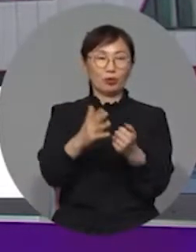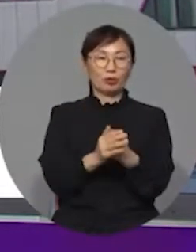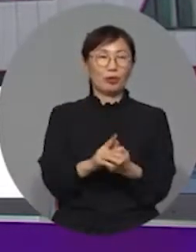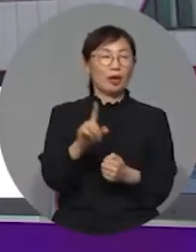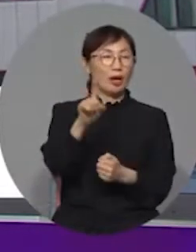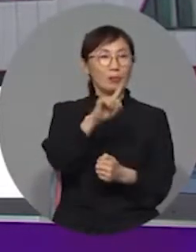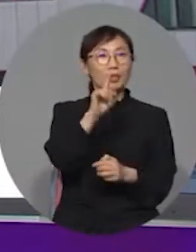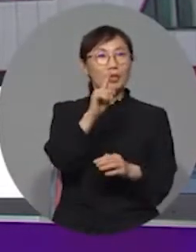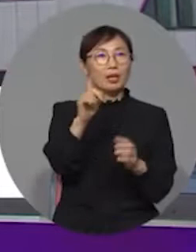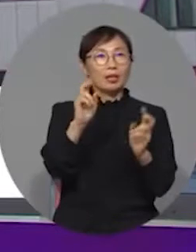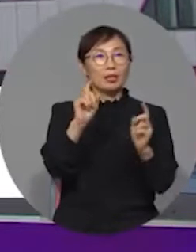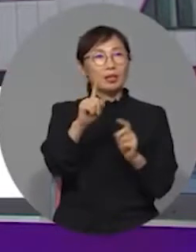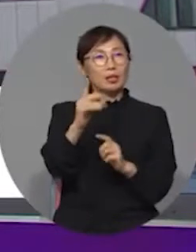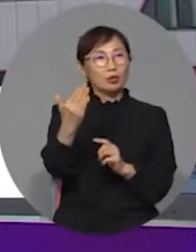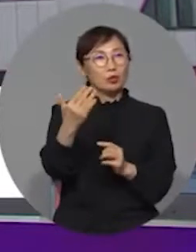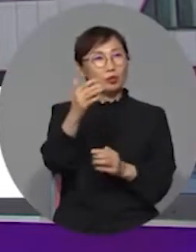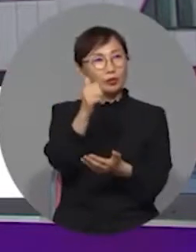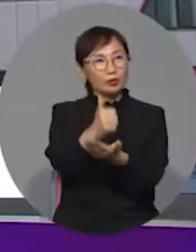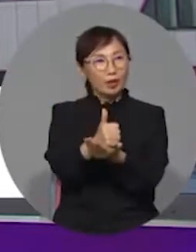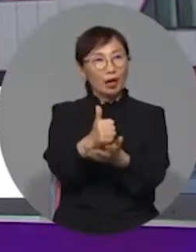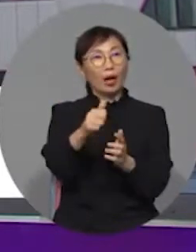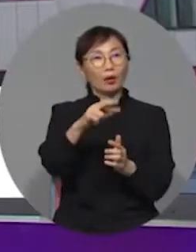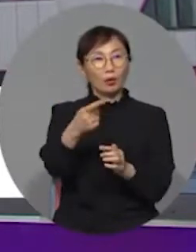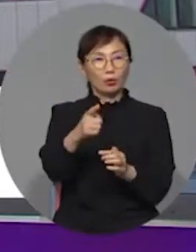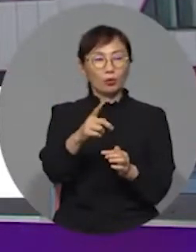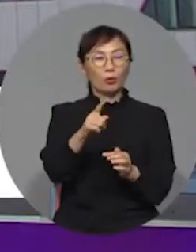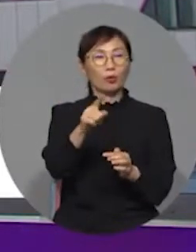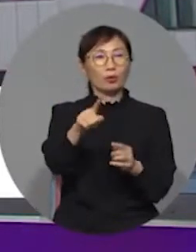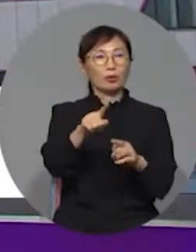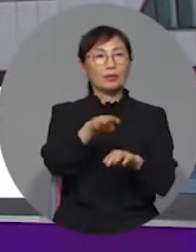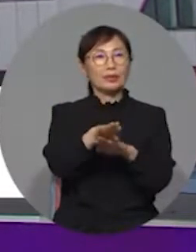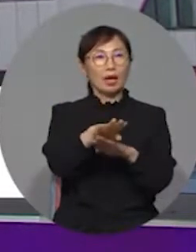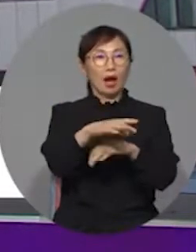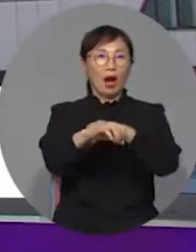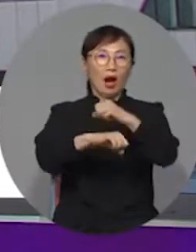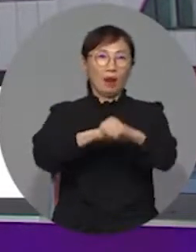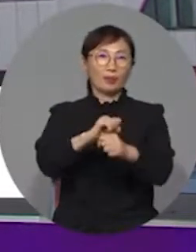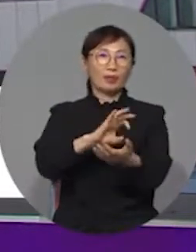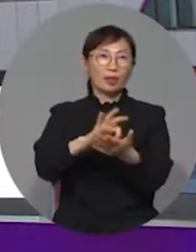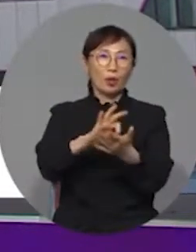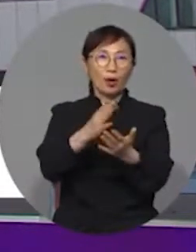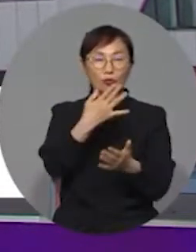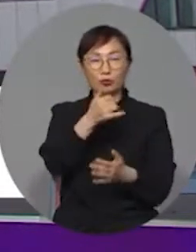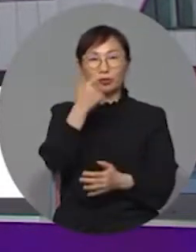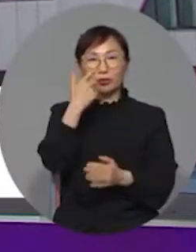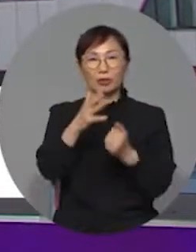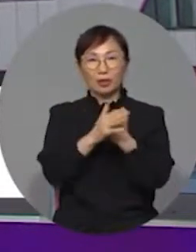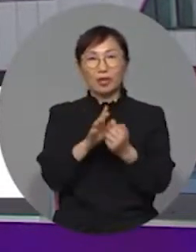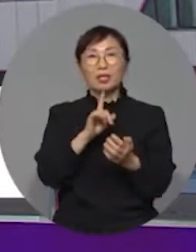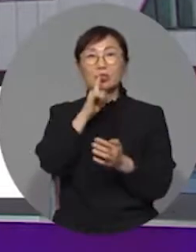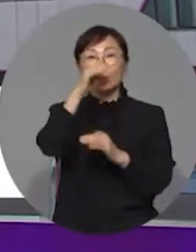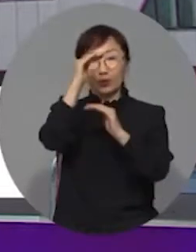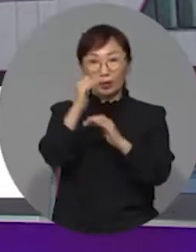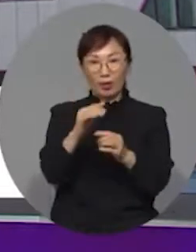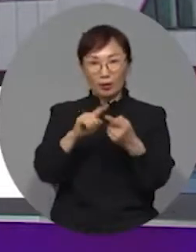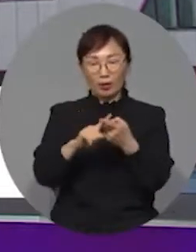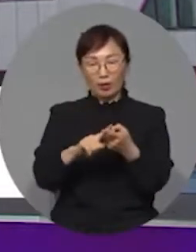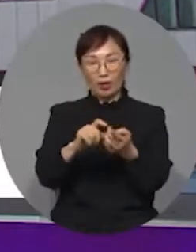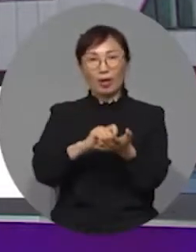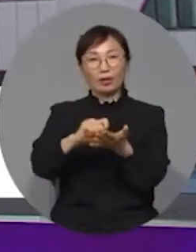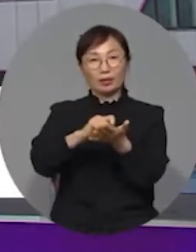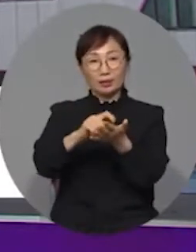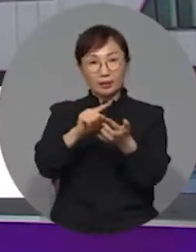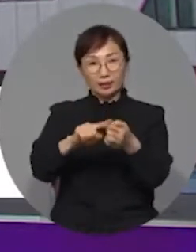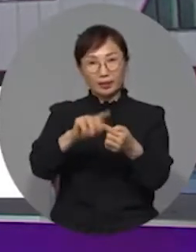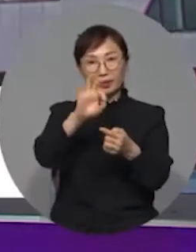아무리 서장이라고 해도 어떻게 이렇게 구급차와 인력이 쉽게 동원될 수 있었는지 당시 신고 내역과 출동 일지를 저희가